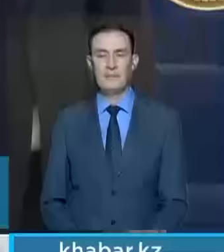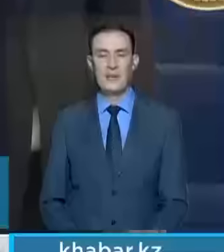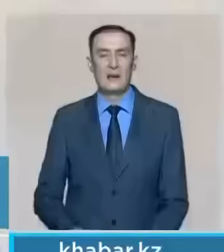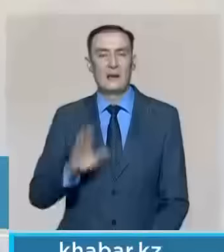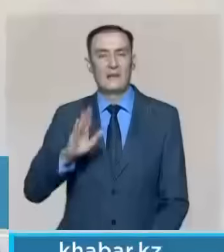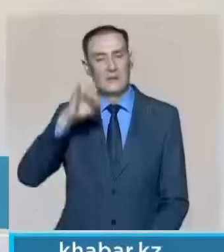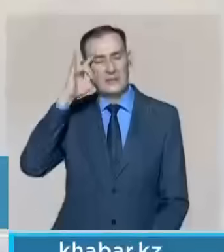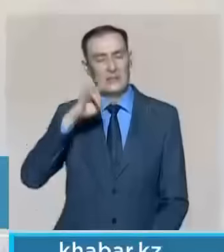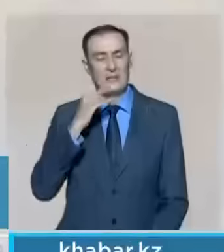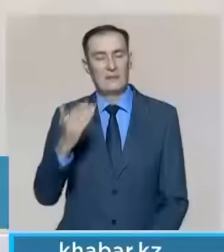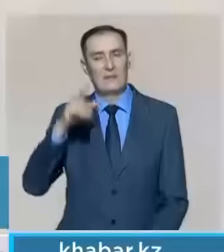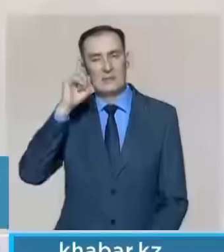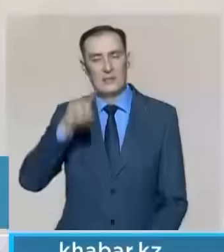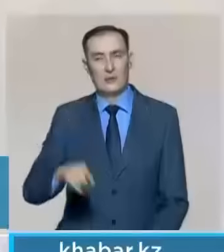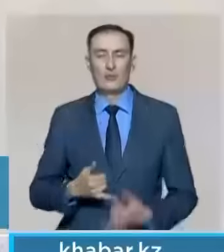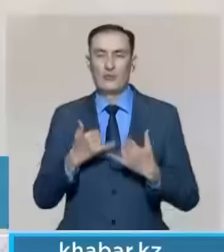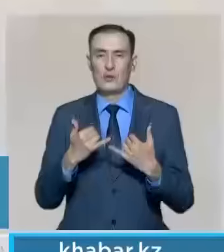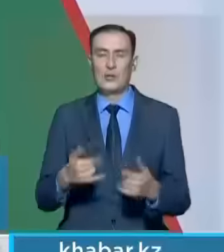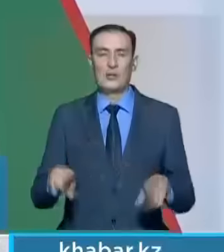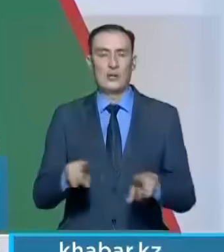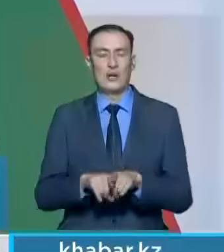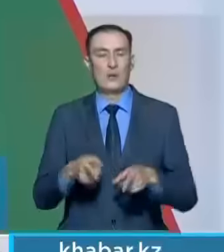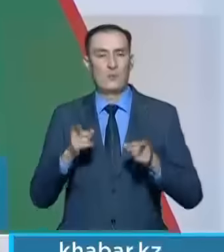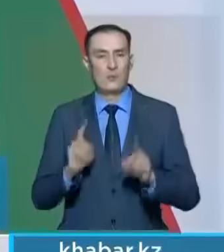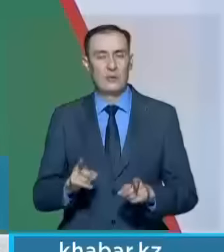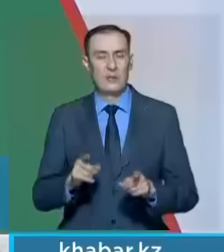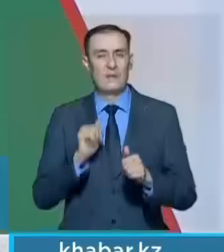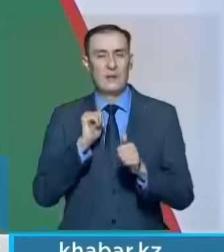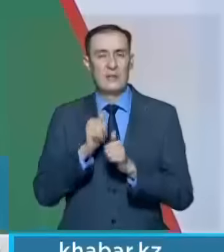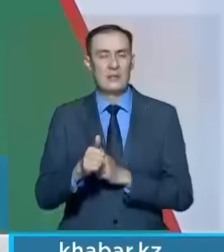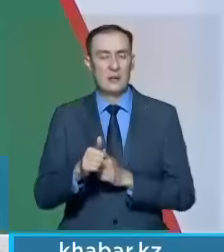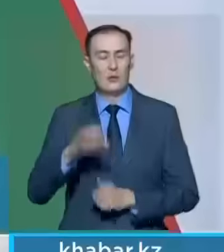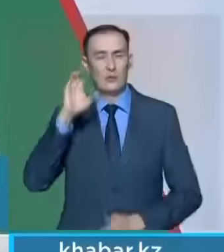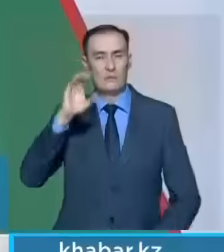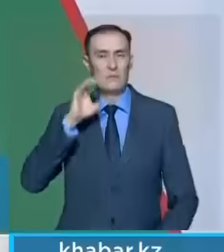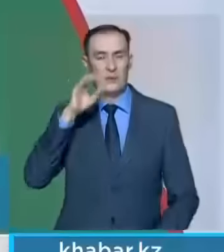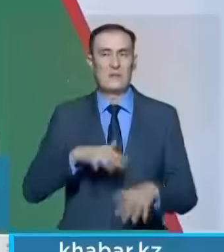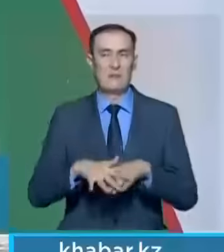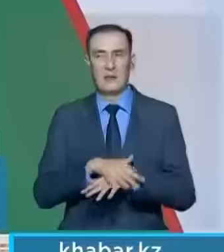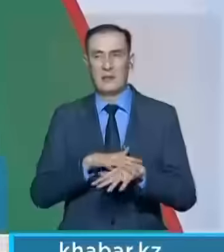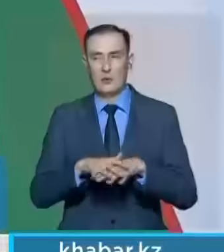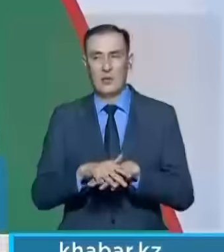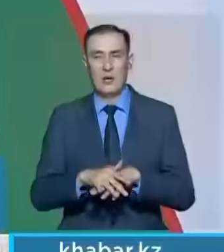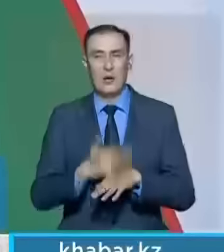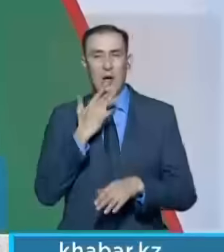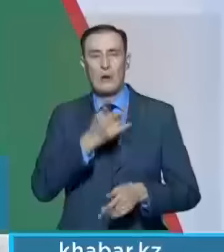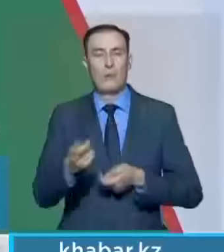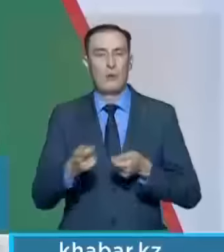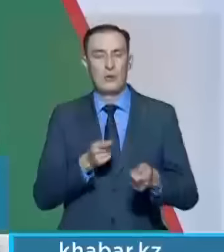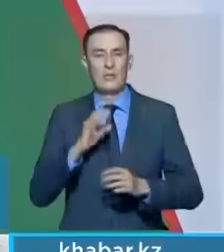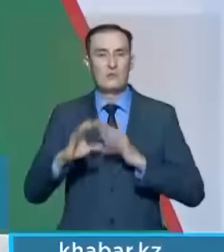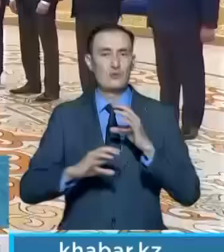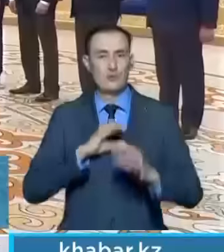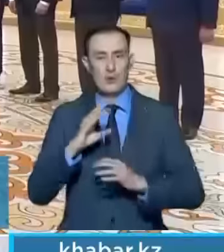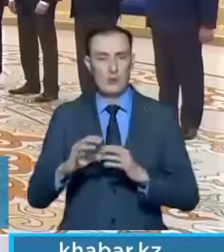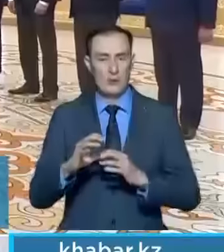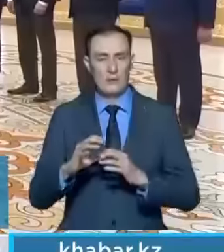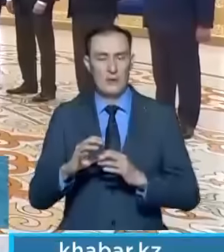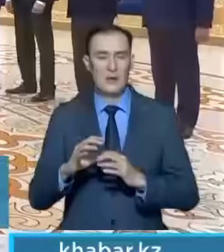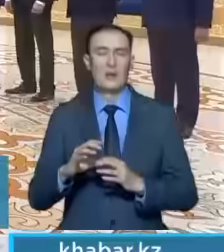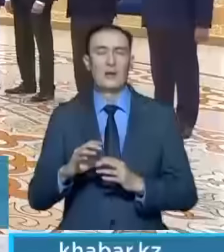знают и уважают как подлинного лидера узбекского народа, политика международного,